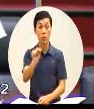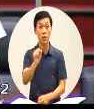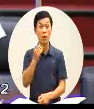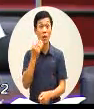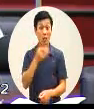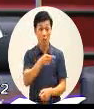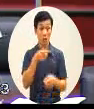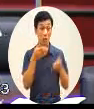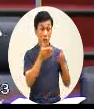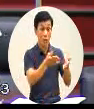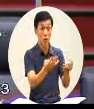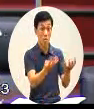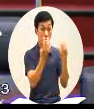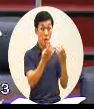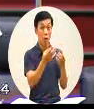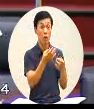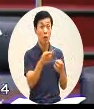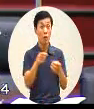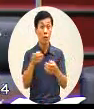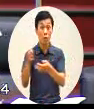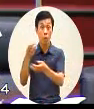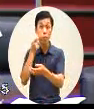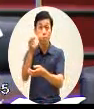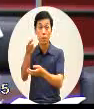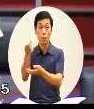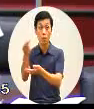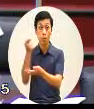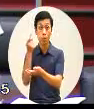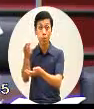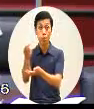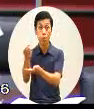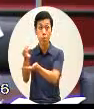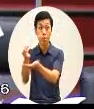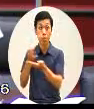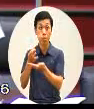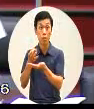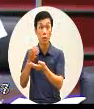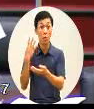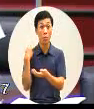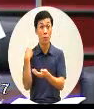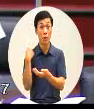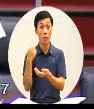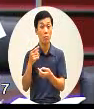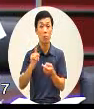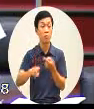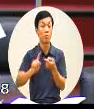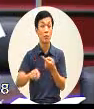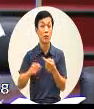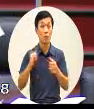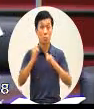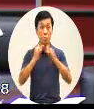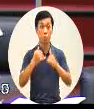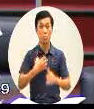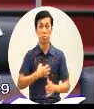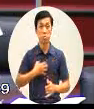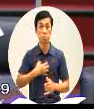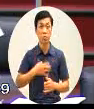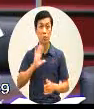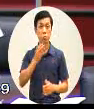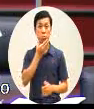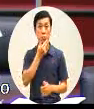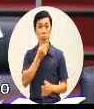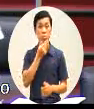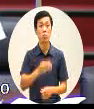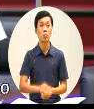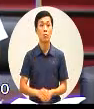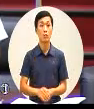钱，和咱这纳税人的这个我们人民纳税啊，纳得不舒不服啦。啊，这个影响